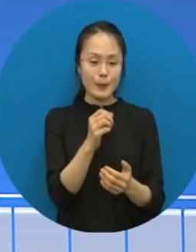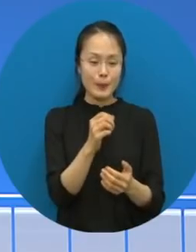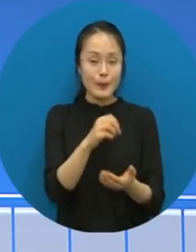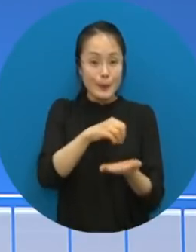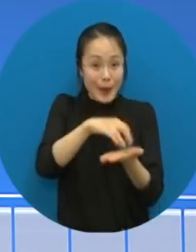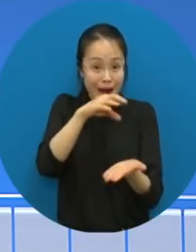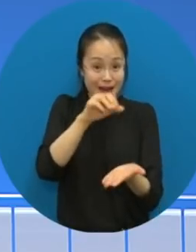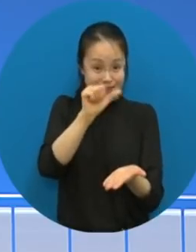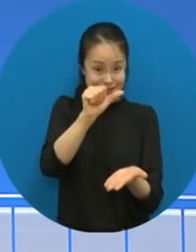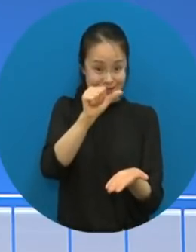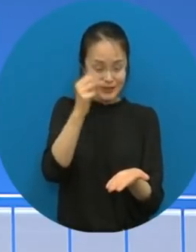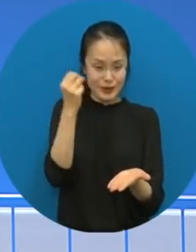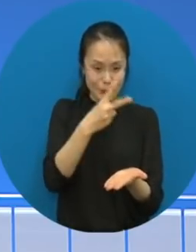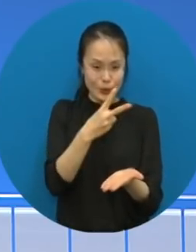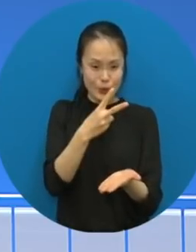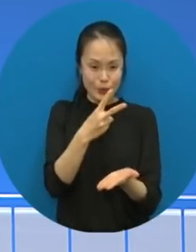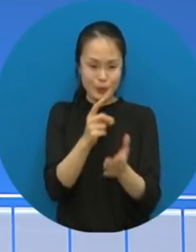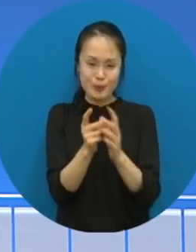멸치 두 마리였죠.